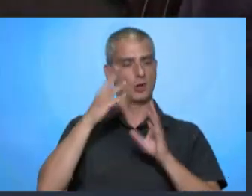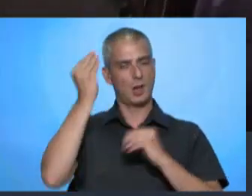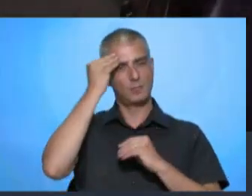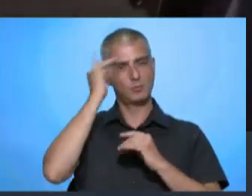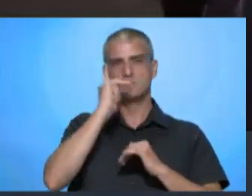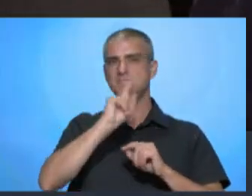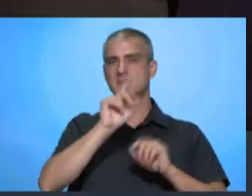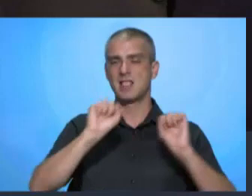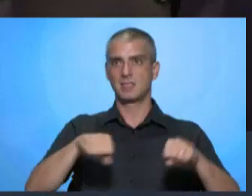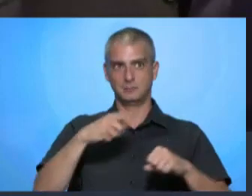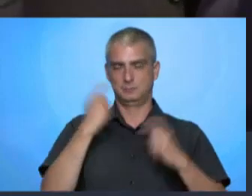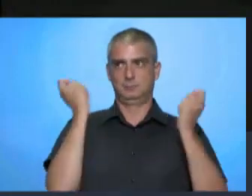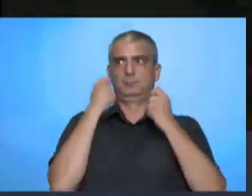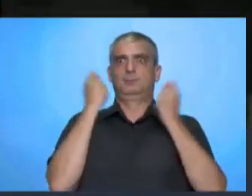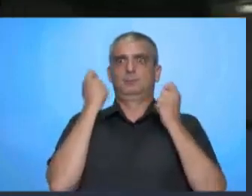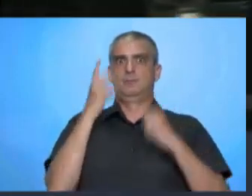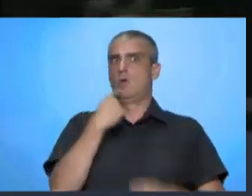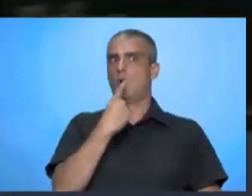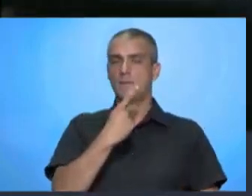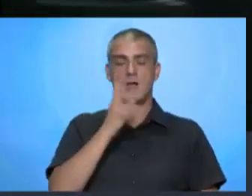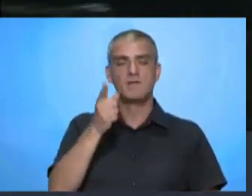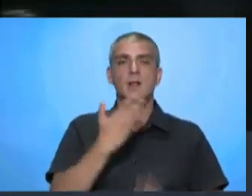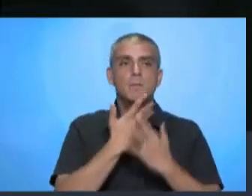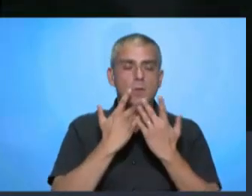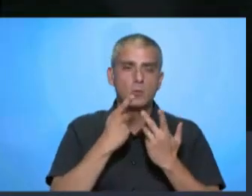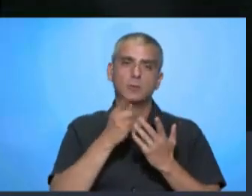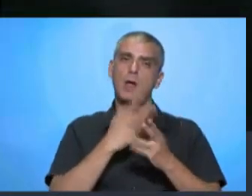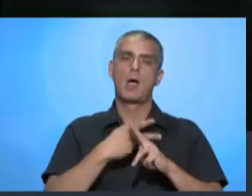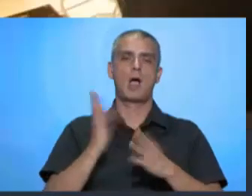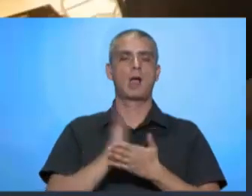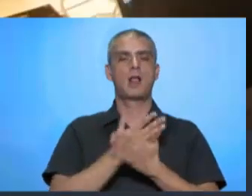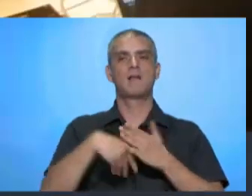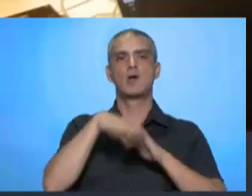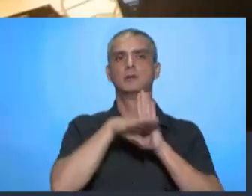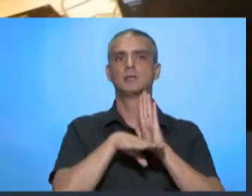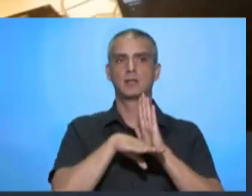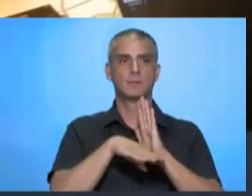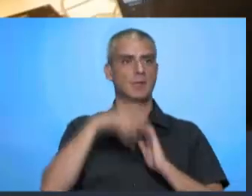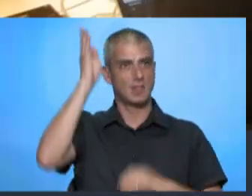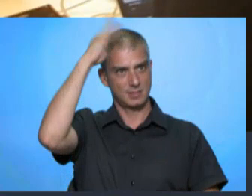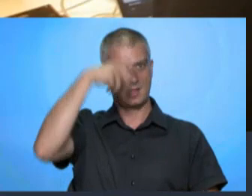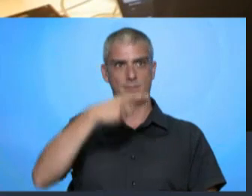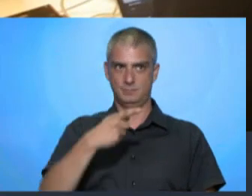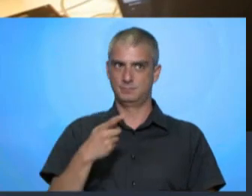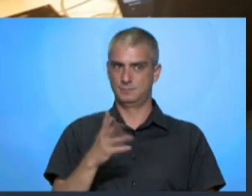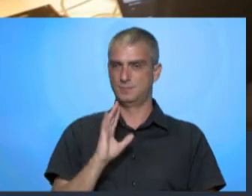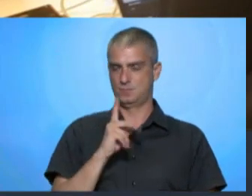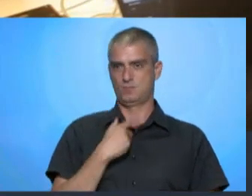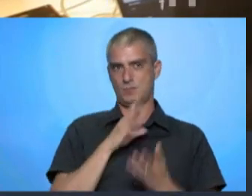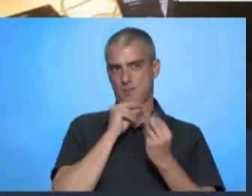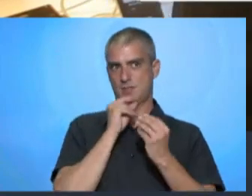את הנשיא הופתעו מהדברים, אבל גם להם ברור, זה נועד לקבוע סדר יום. Trump is very